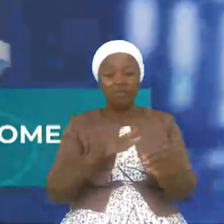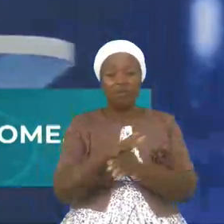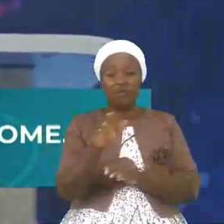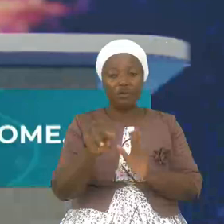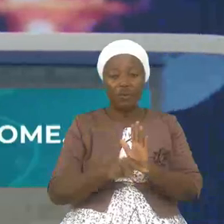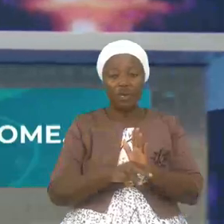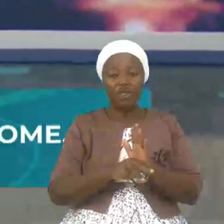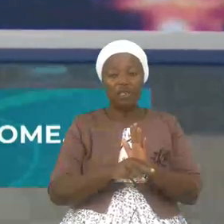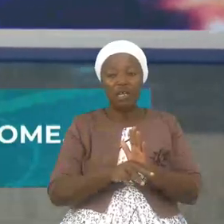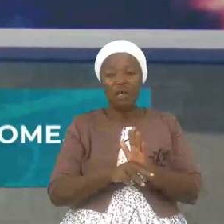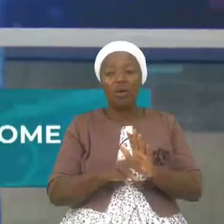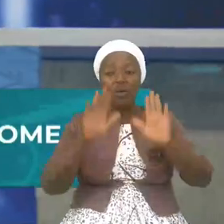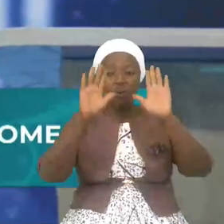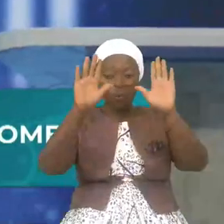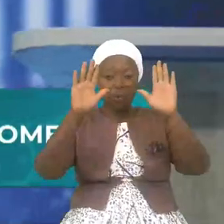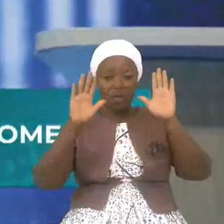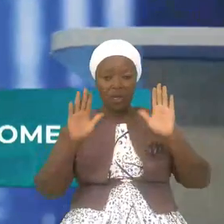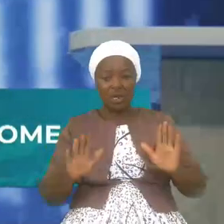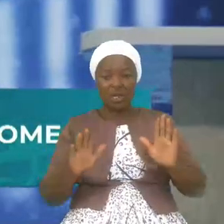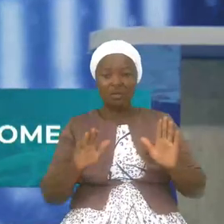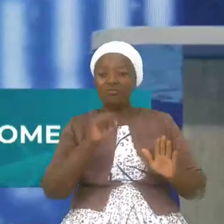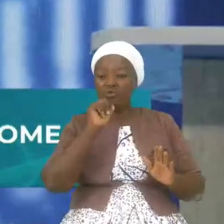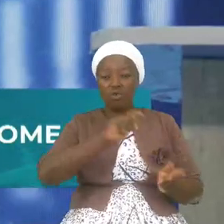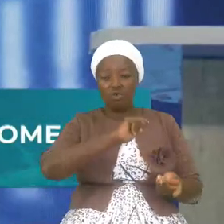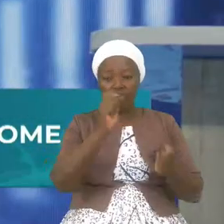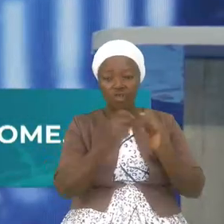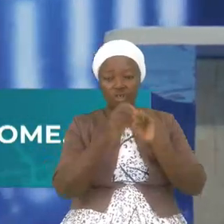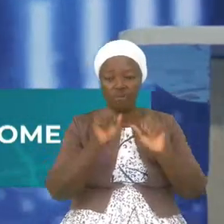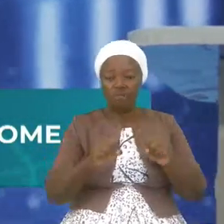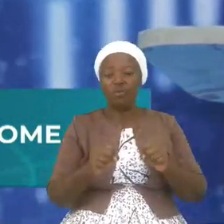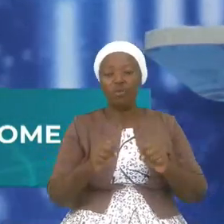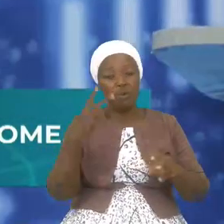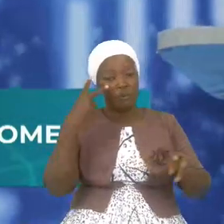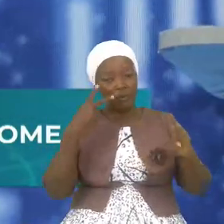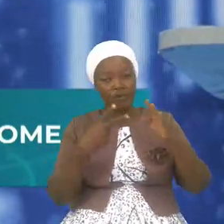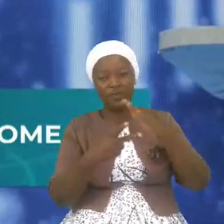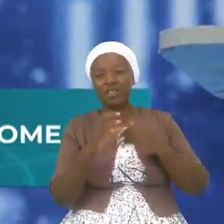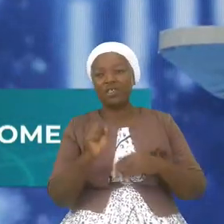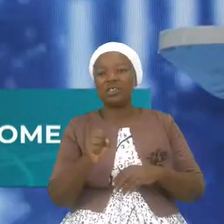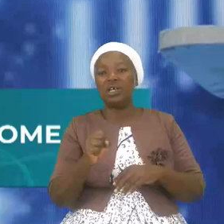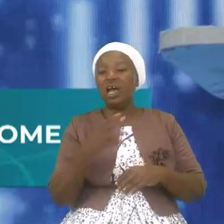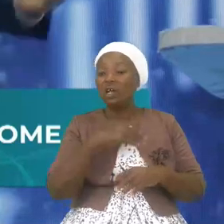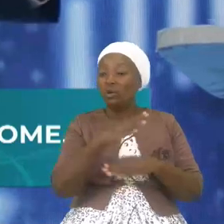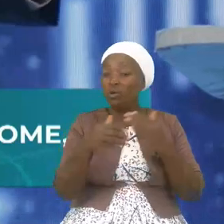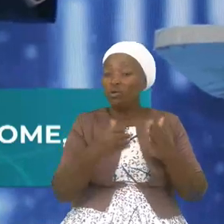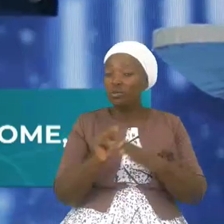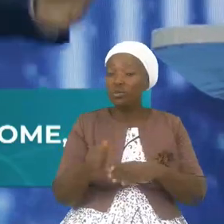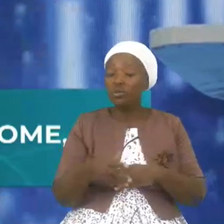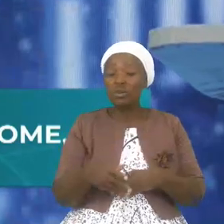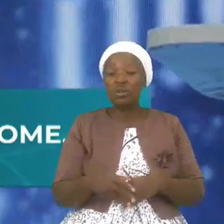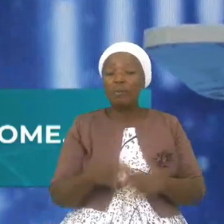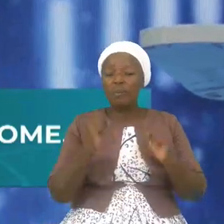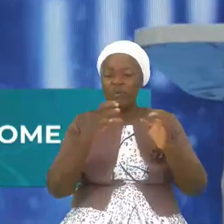impressionnante et immuable. Plusieurs prophéties dans la parole de Dieu sont des prophéties qui